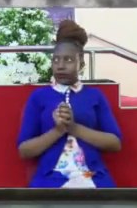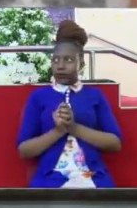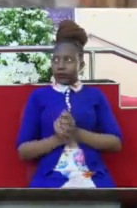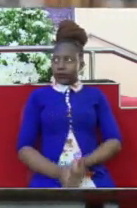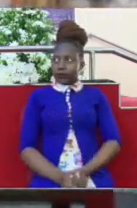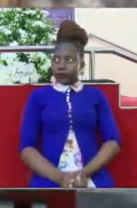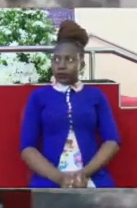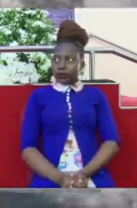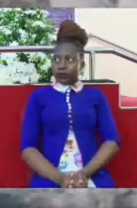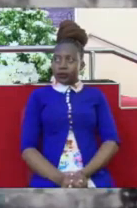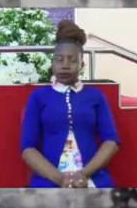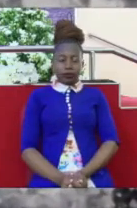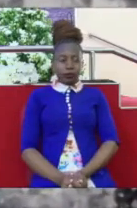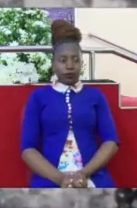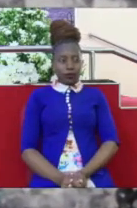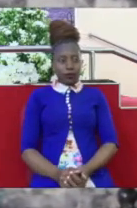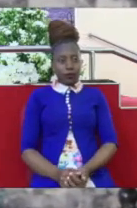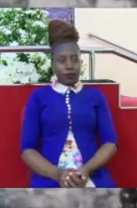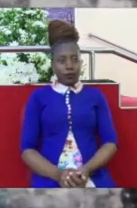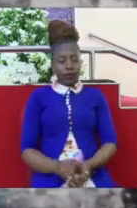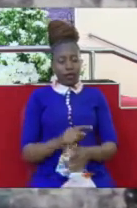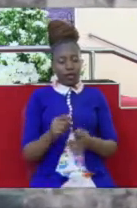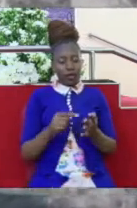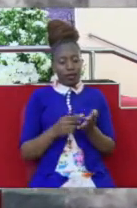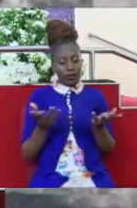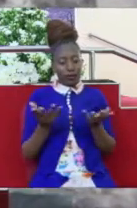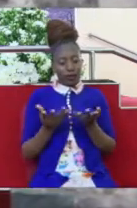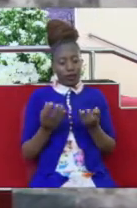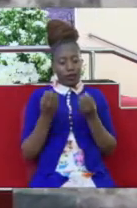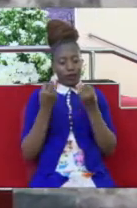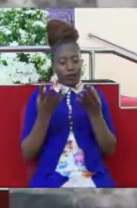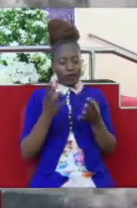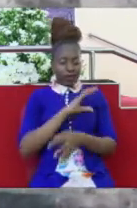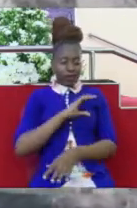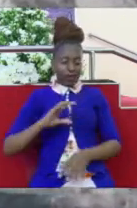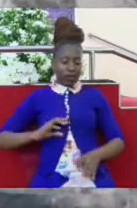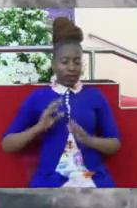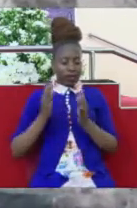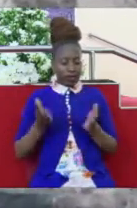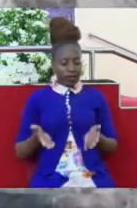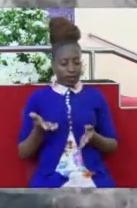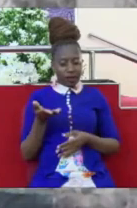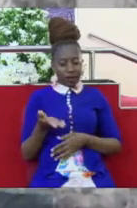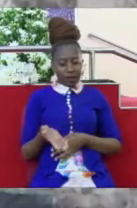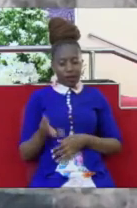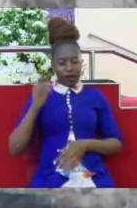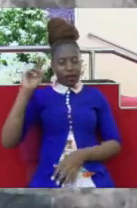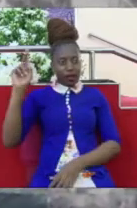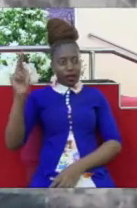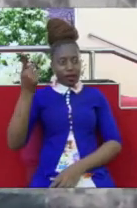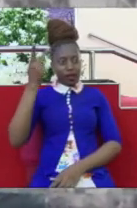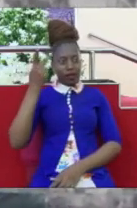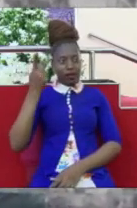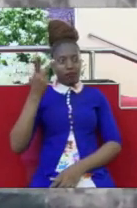And this is where most Christians in Kenya, na hapa ndipo Wakristo wengi hapa Kenya, stop themselves,